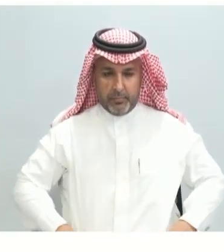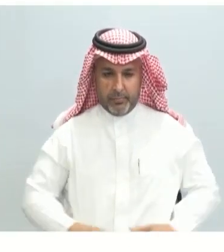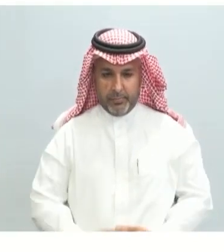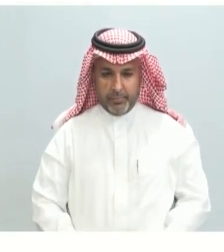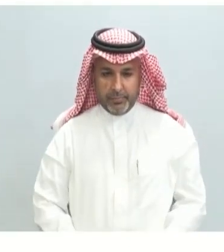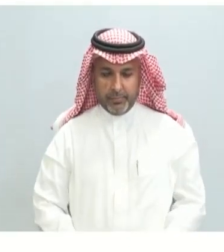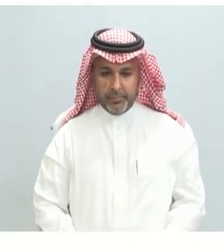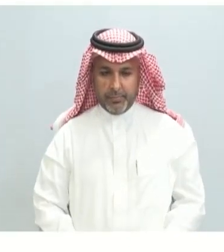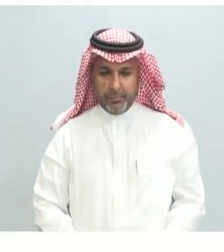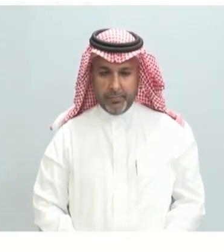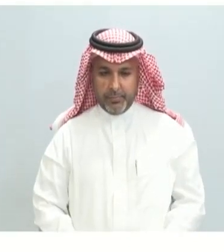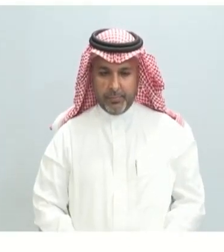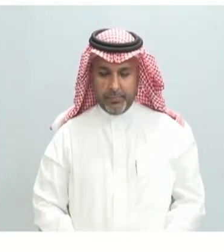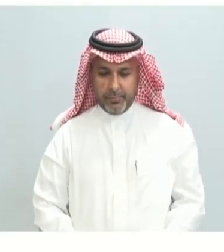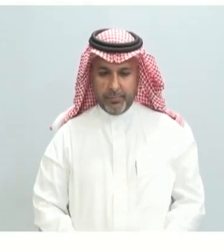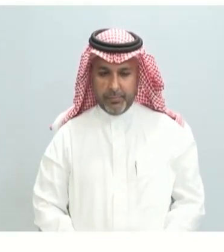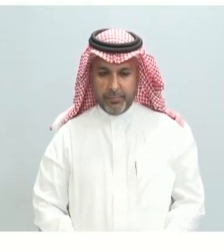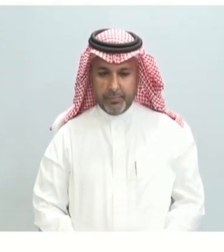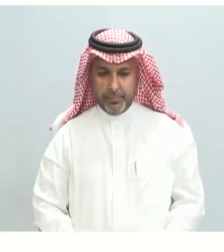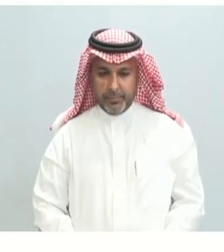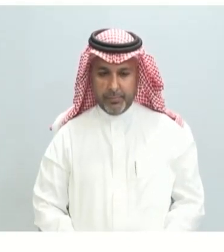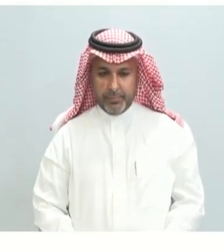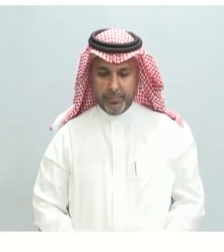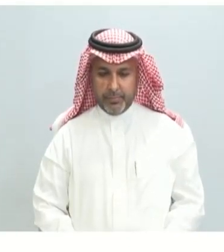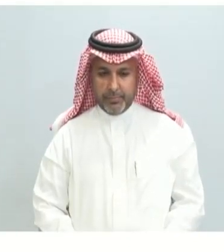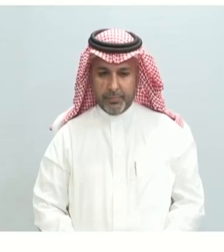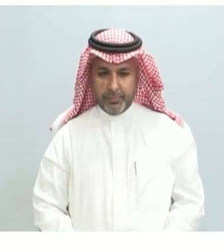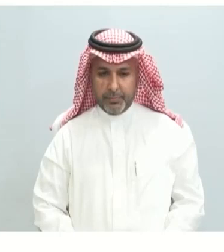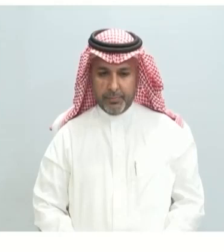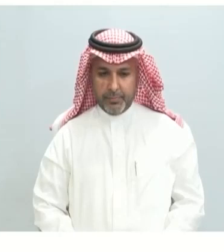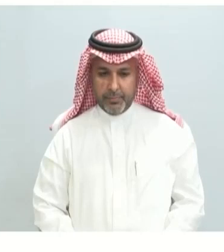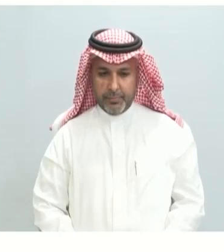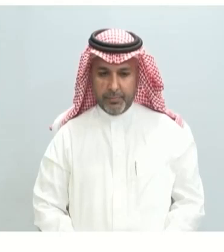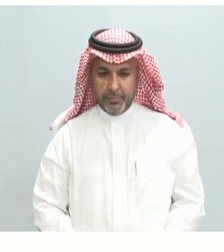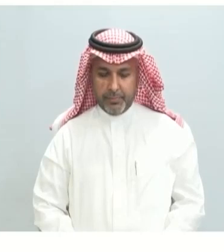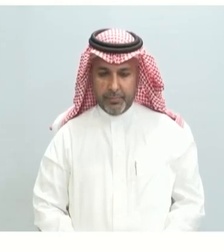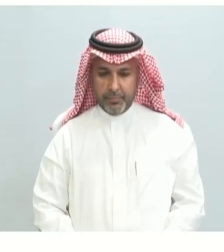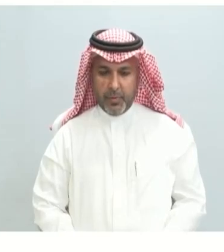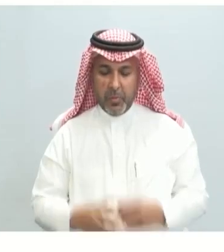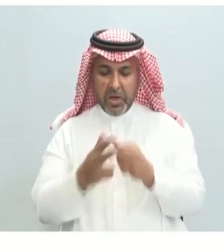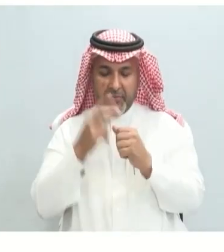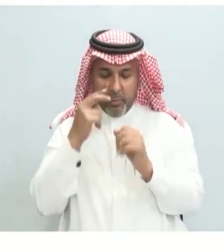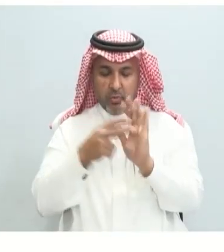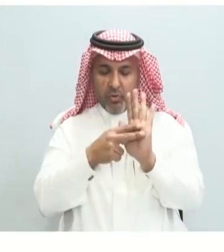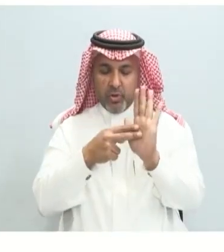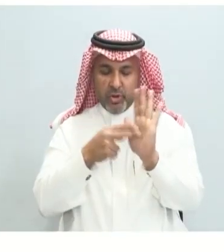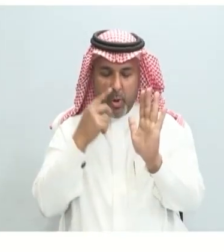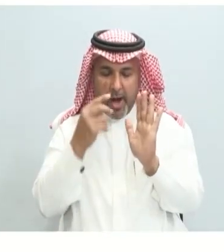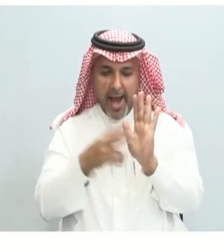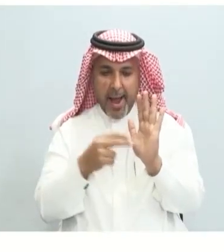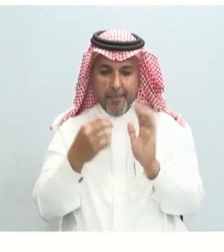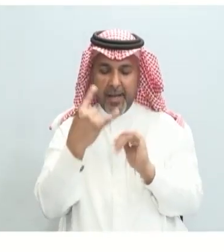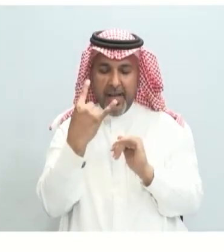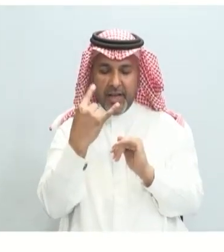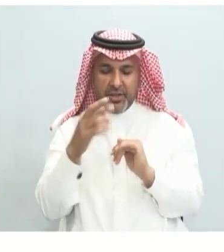16 في 9 في كوساين 35 درجه قفل القوس وحيطلع معي الناتج